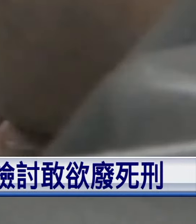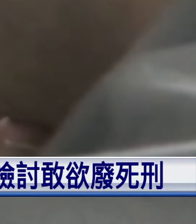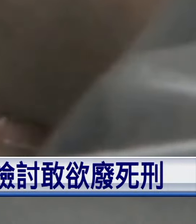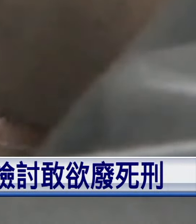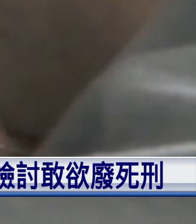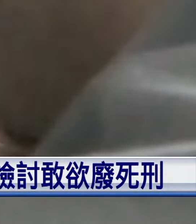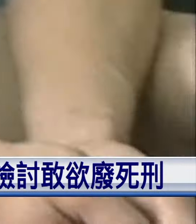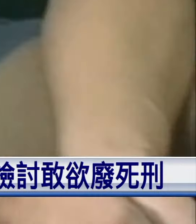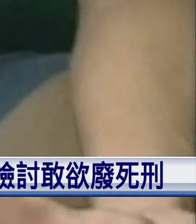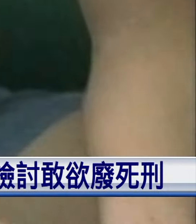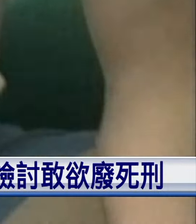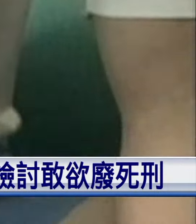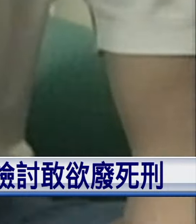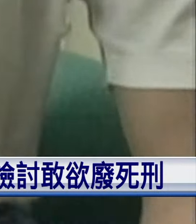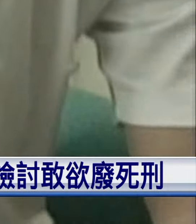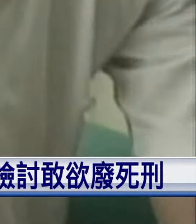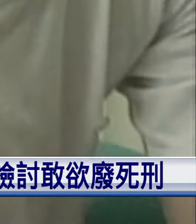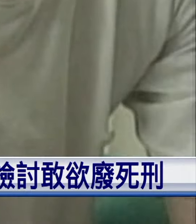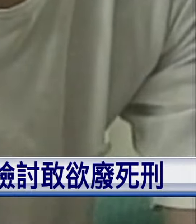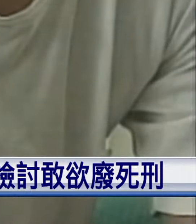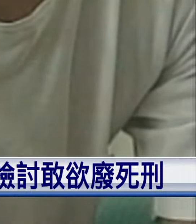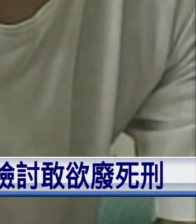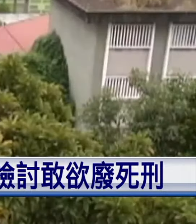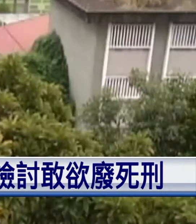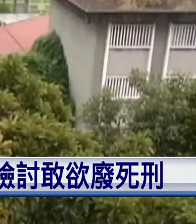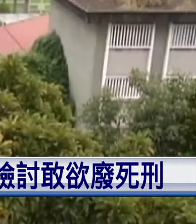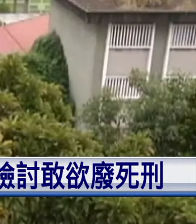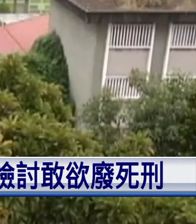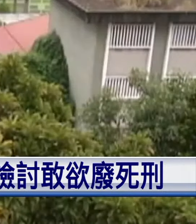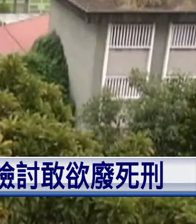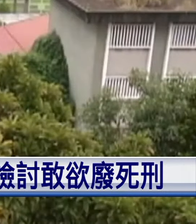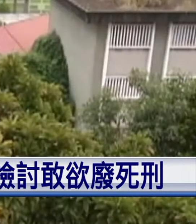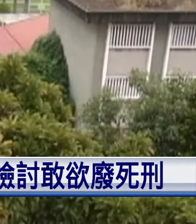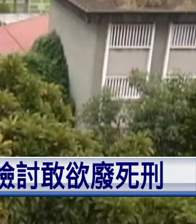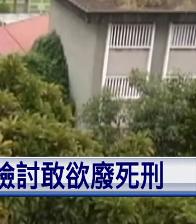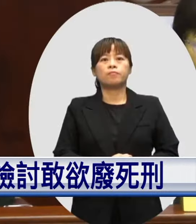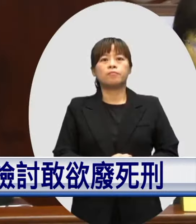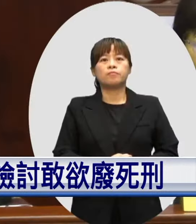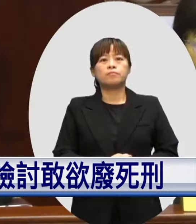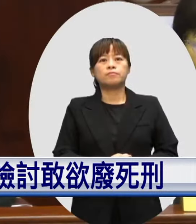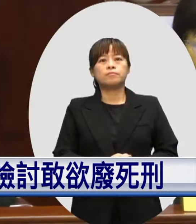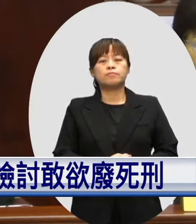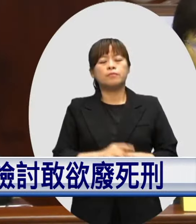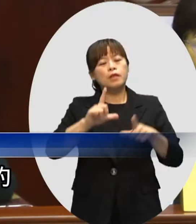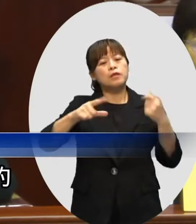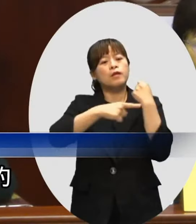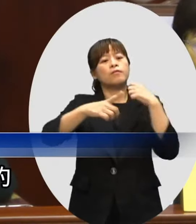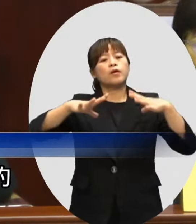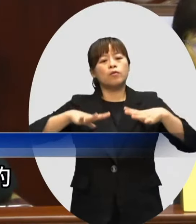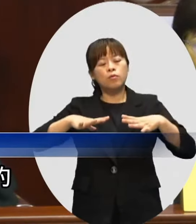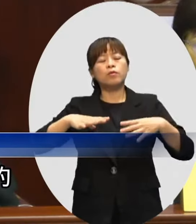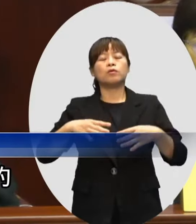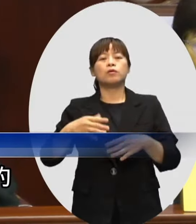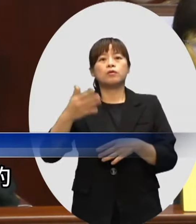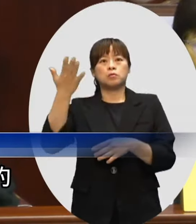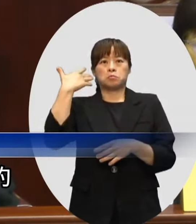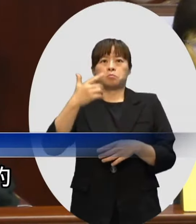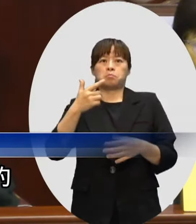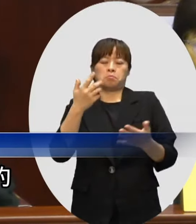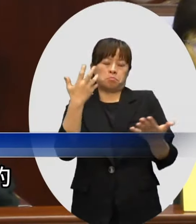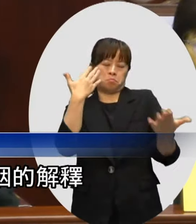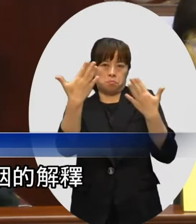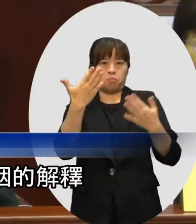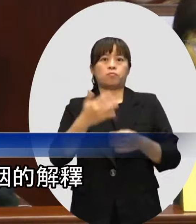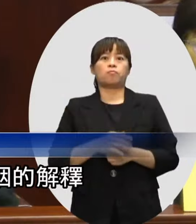代方案，才当检讨死刑的准备。双方一句来一句去，大法官也提出问题。 大法官呐、曾经很明白